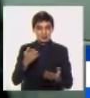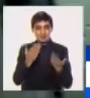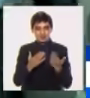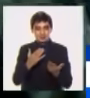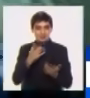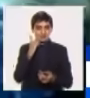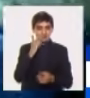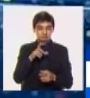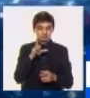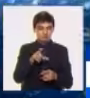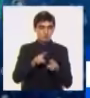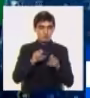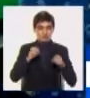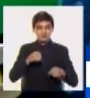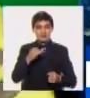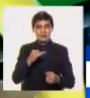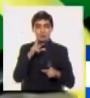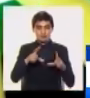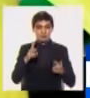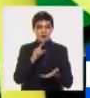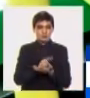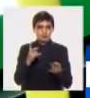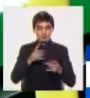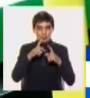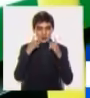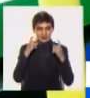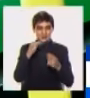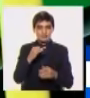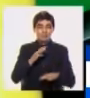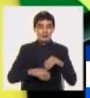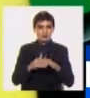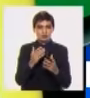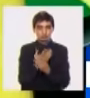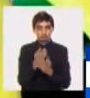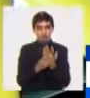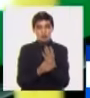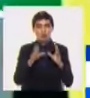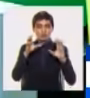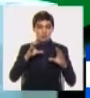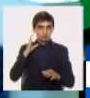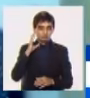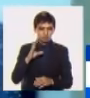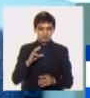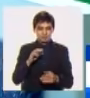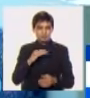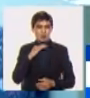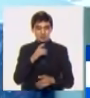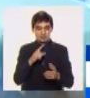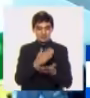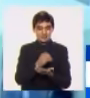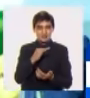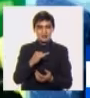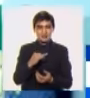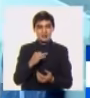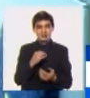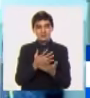также пассажиры должны носить маски и желательно перчатки но его соблюдают ли все также какие